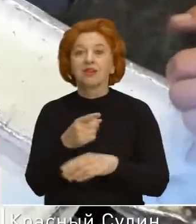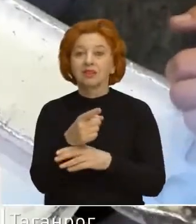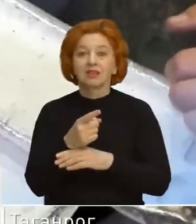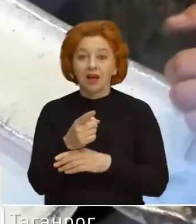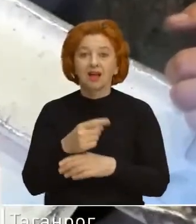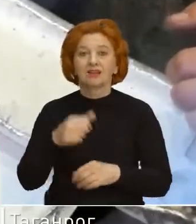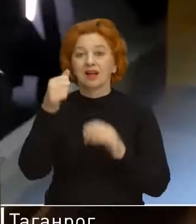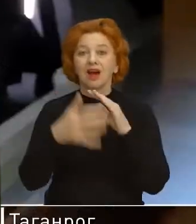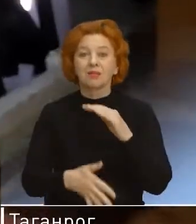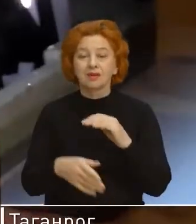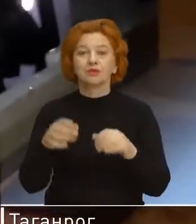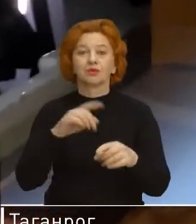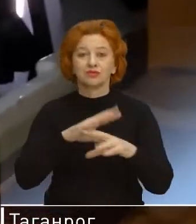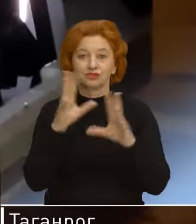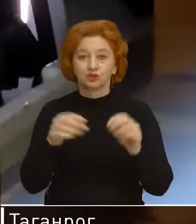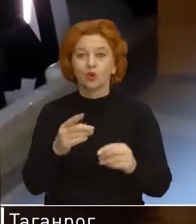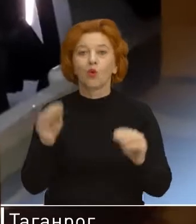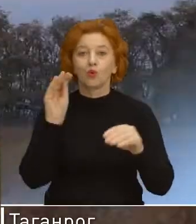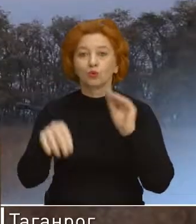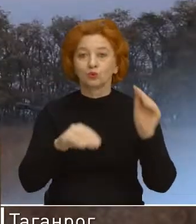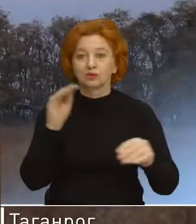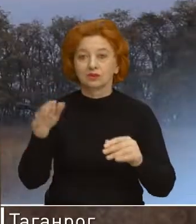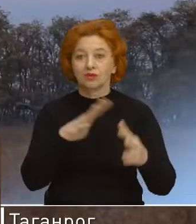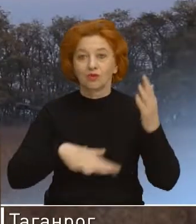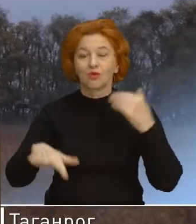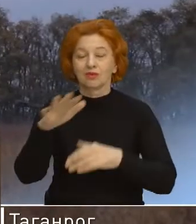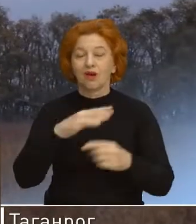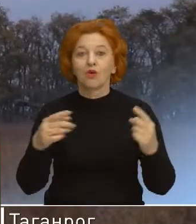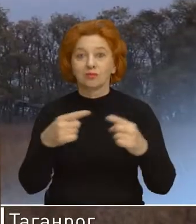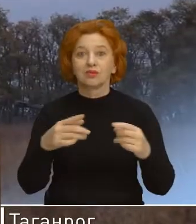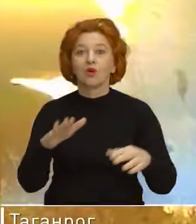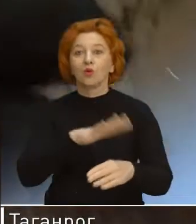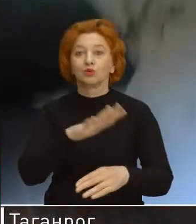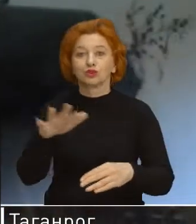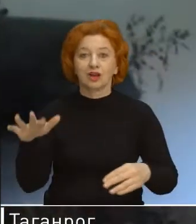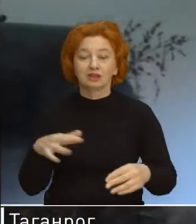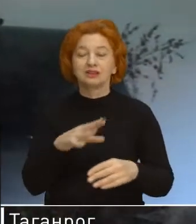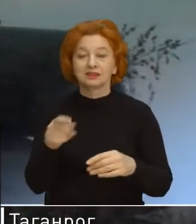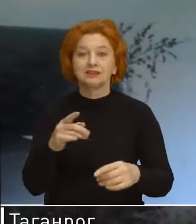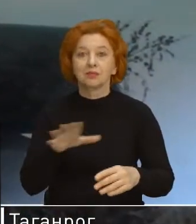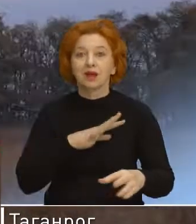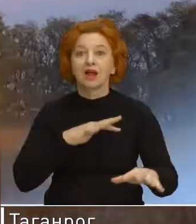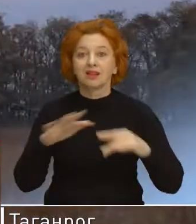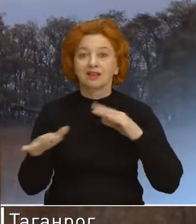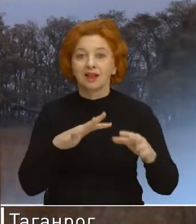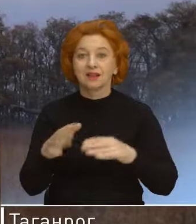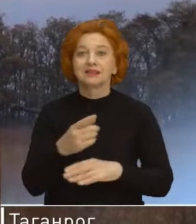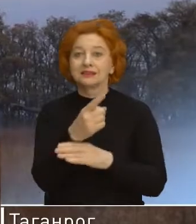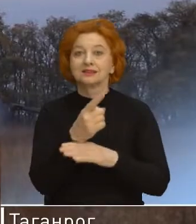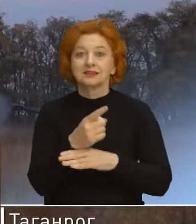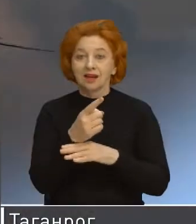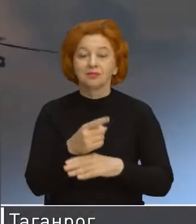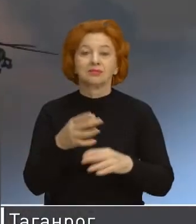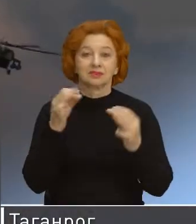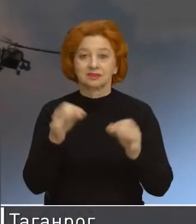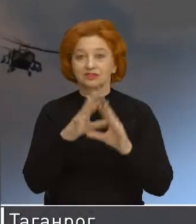гранатометы АГС-17, установлены на бронированных тягачах. Кроме того, в составе группы действовали снайперские пары,